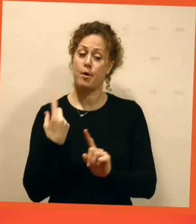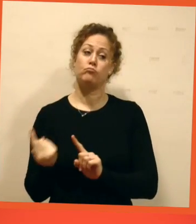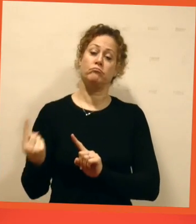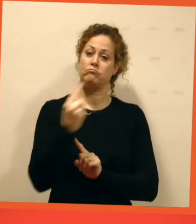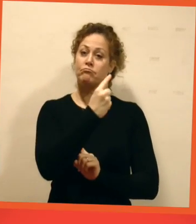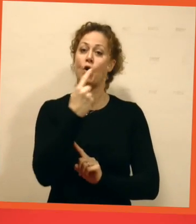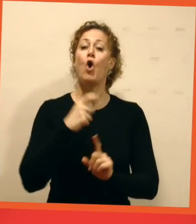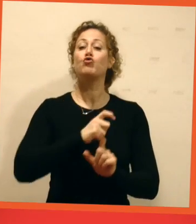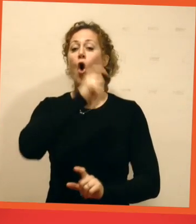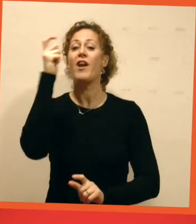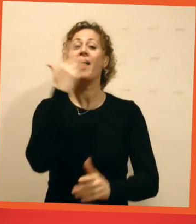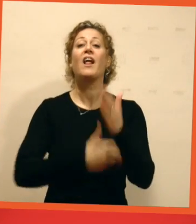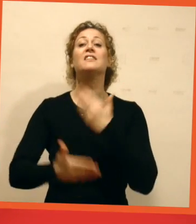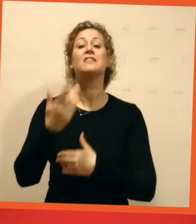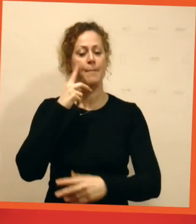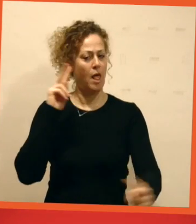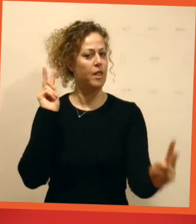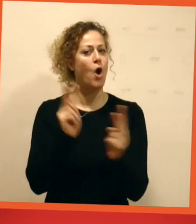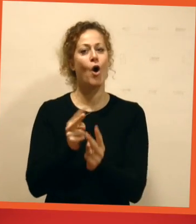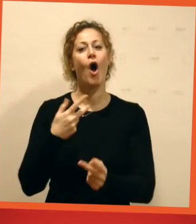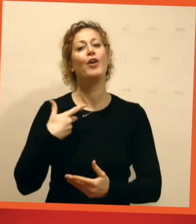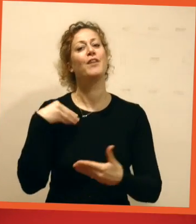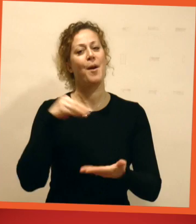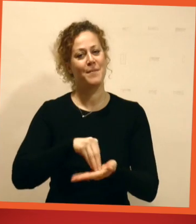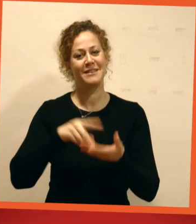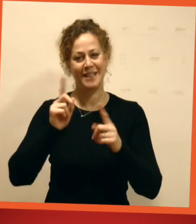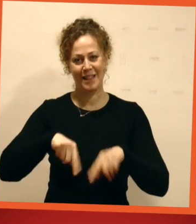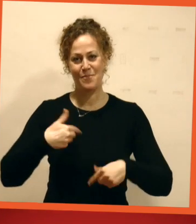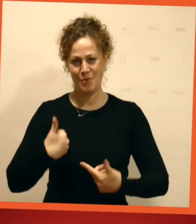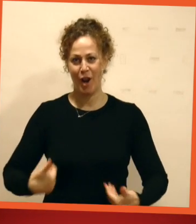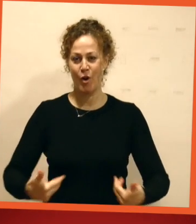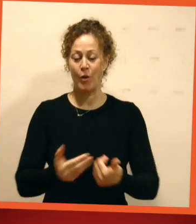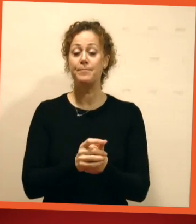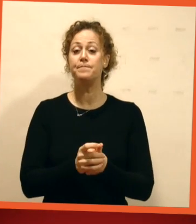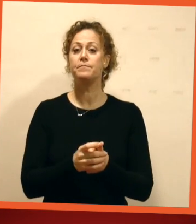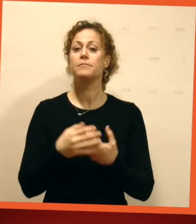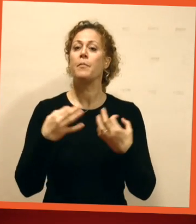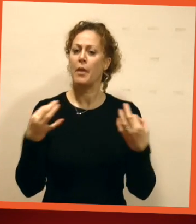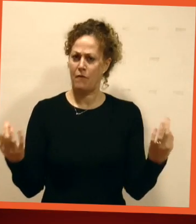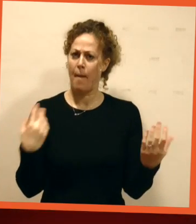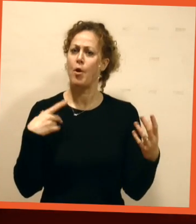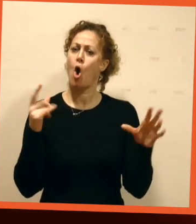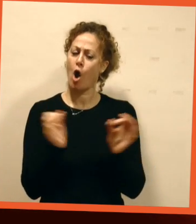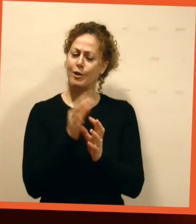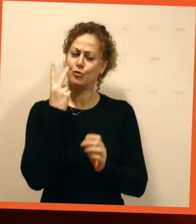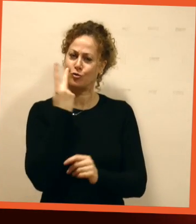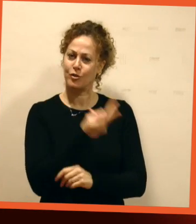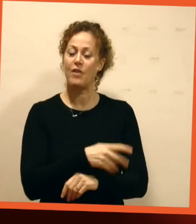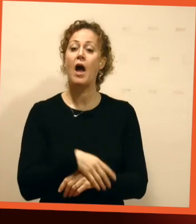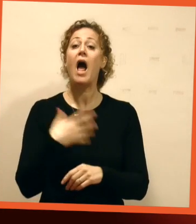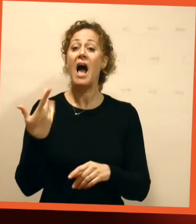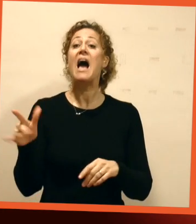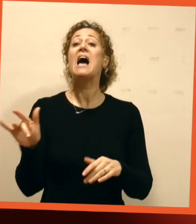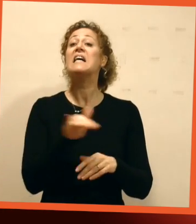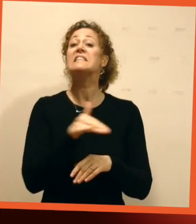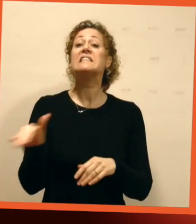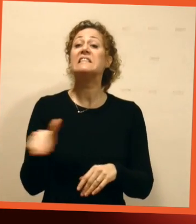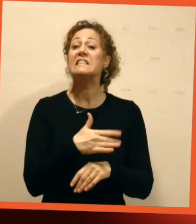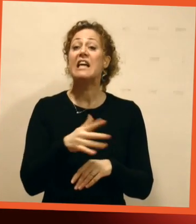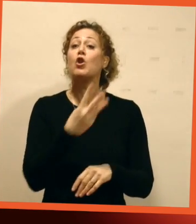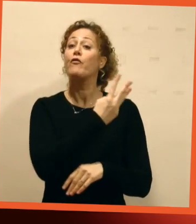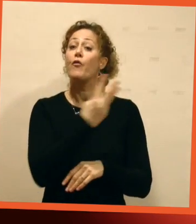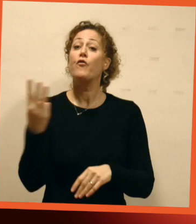della disabilità. Lì ci vedremo sicuro. Allora lì ci si vede sicuro. E niente, potete trovarci sul sito, che è